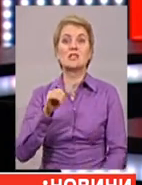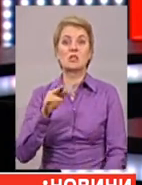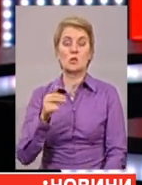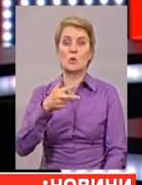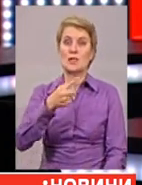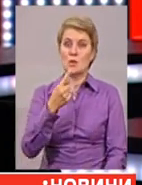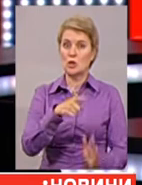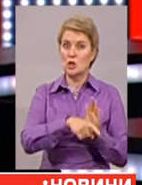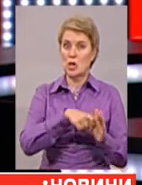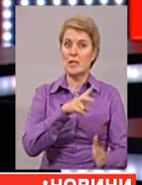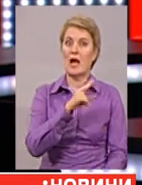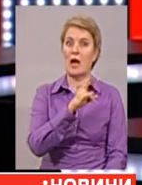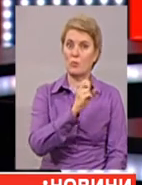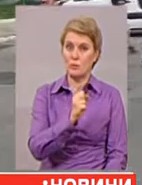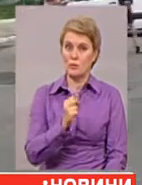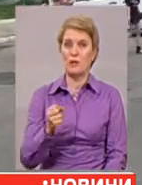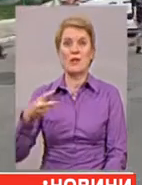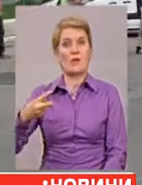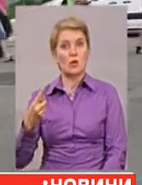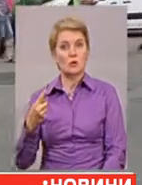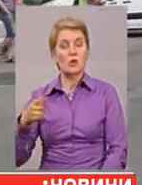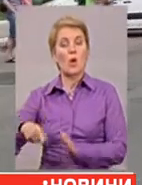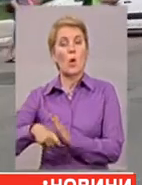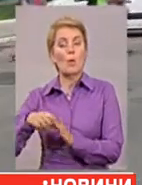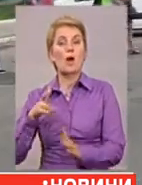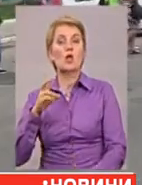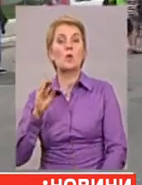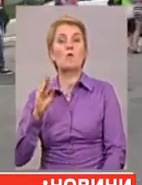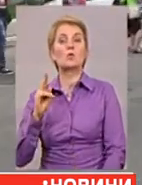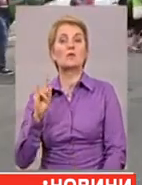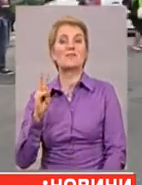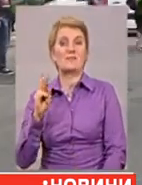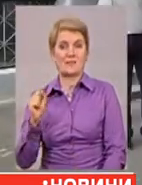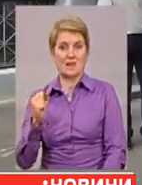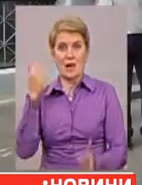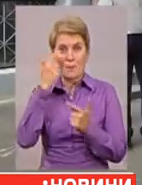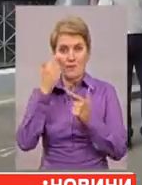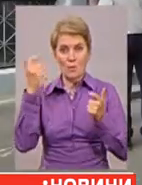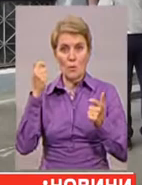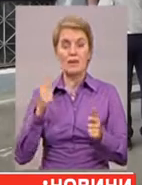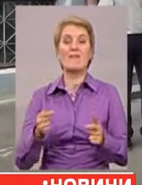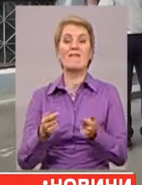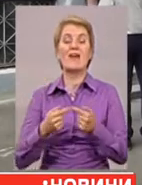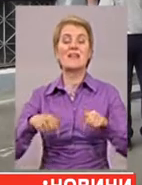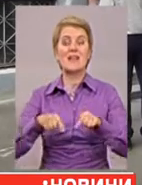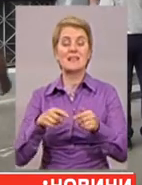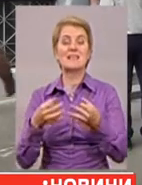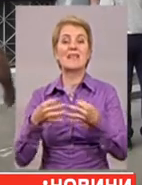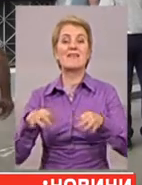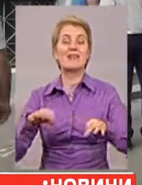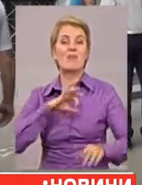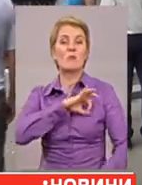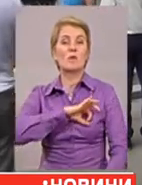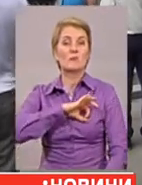Капустіна, решта в купальні Новодружицька. Цю інформацію новинам на першому повідомив керівник Федерації вільних профспілок України Михайло Волонець і